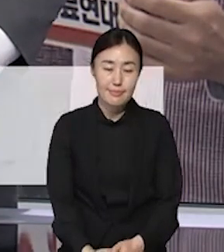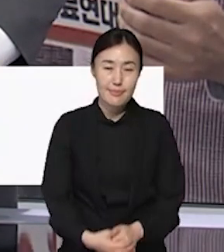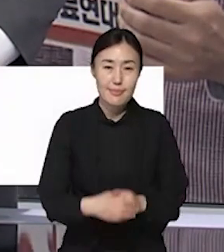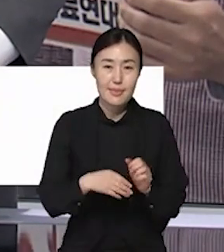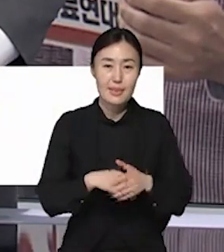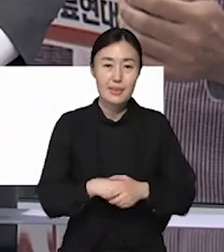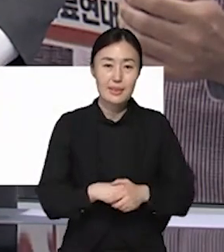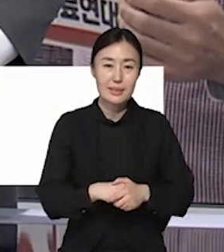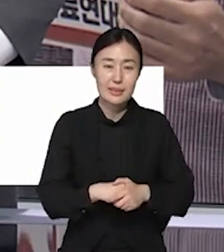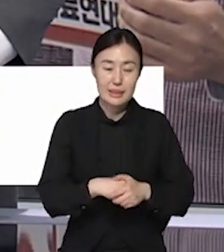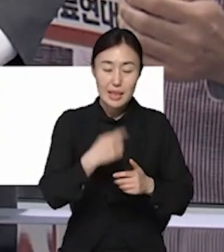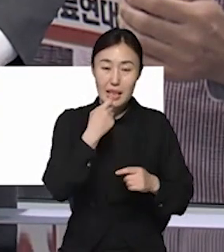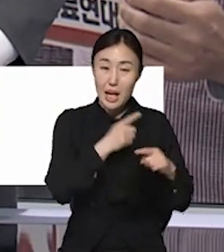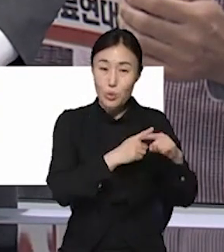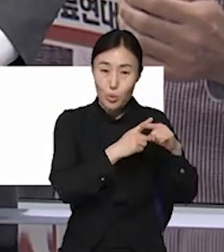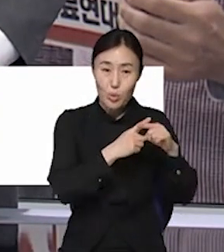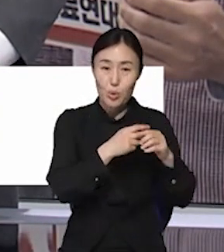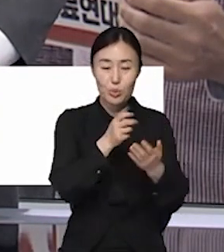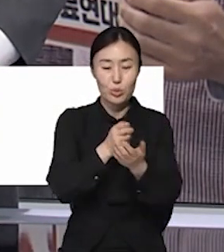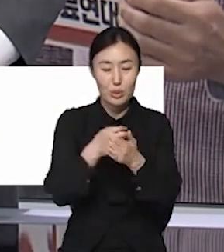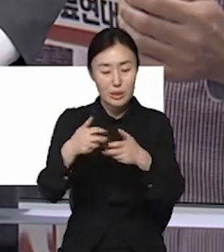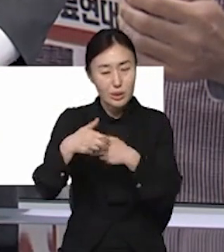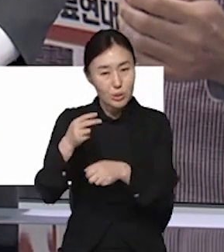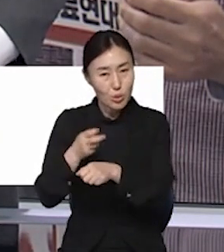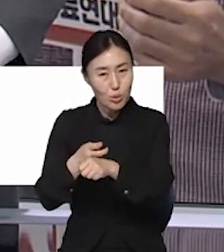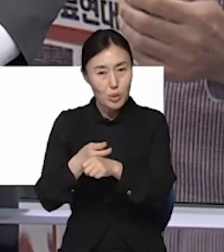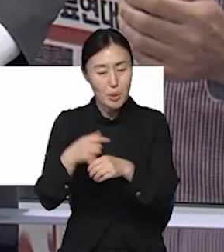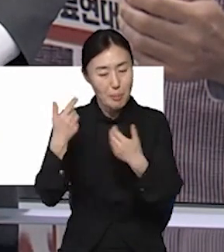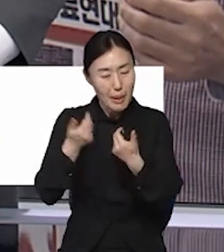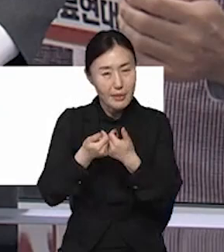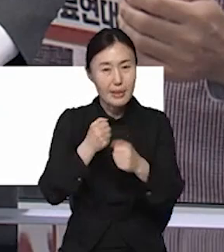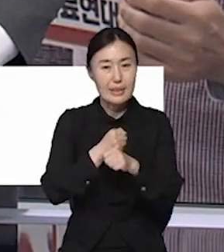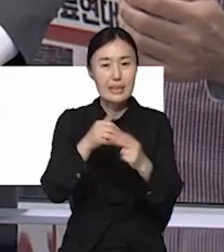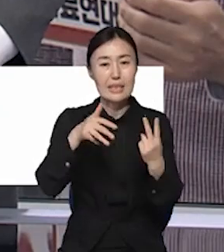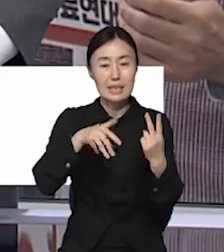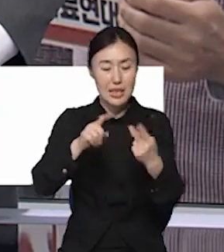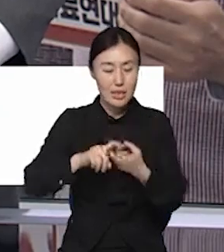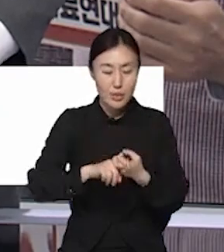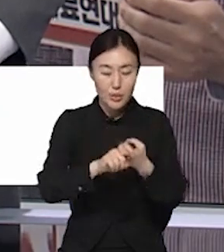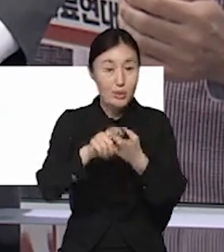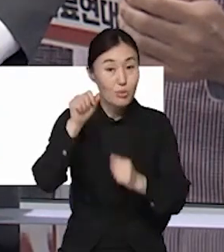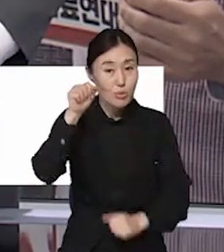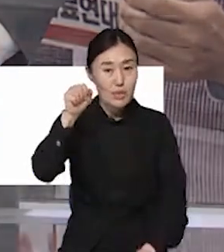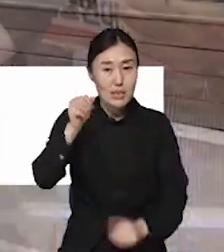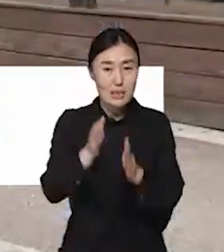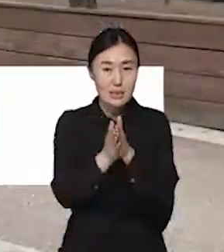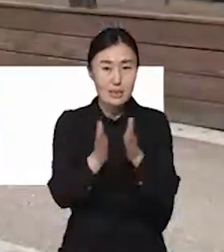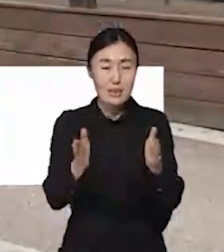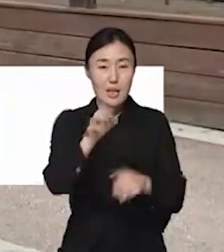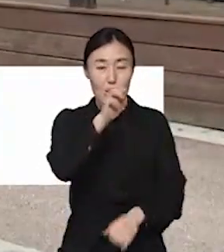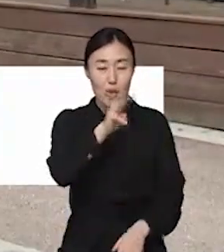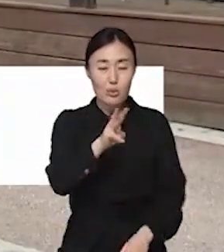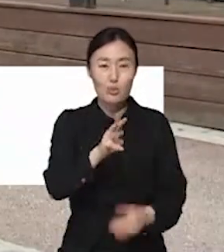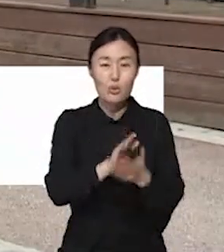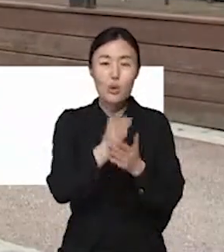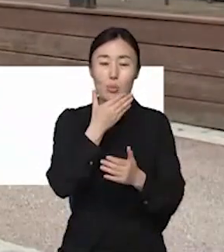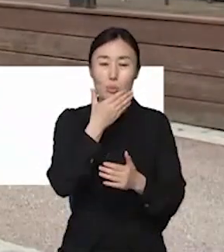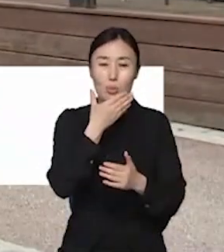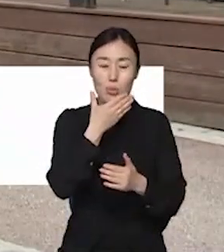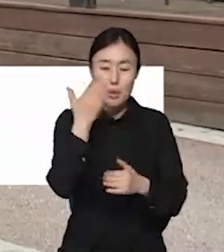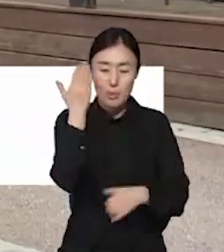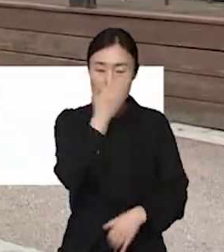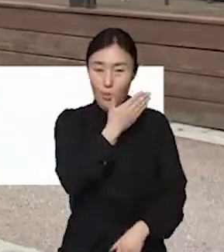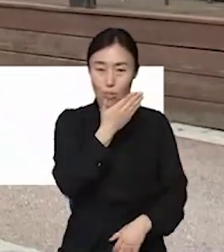간호법과 의료법 개정안에 반발하는 보건복지의료연대의 2차 연가투쟁이 진행됐습니다. 광주지역 보건복지의료연대는